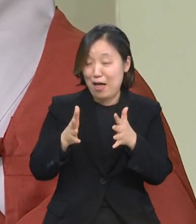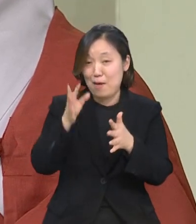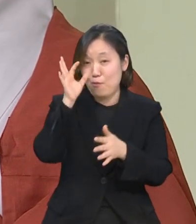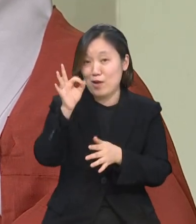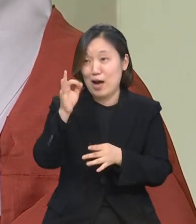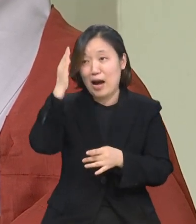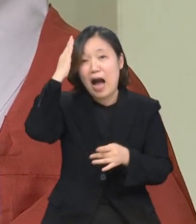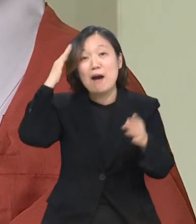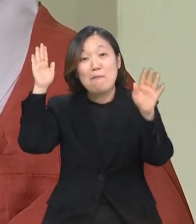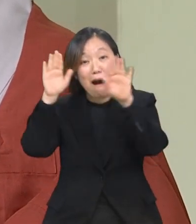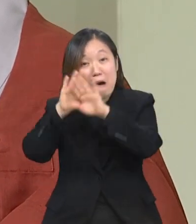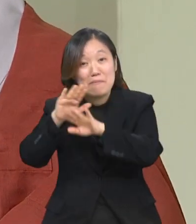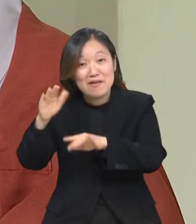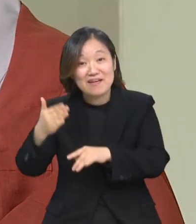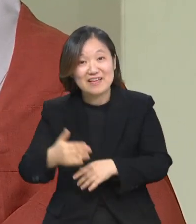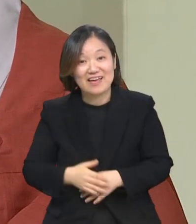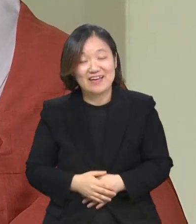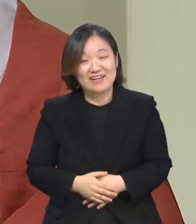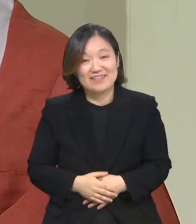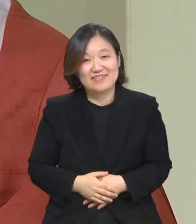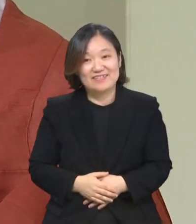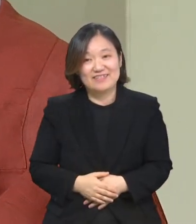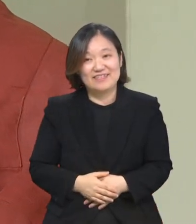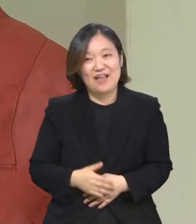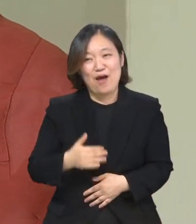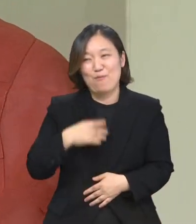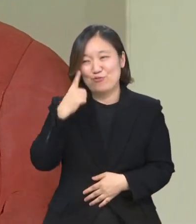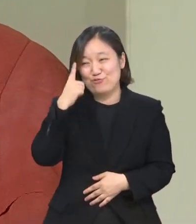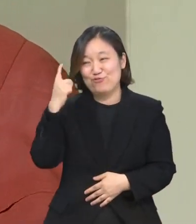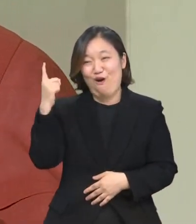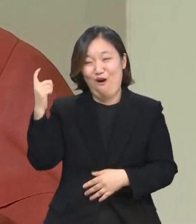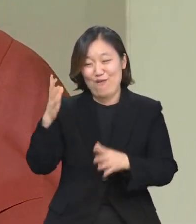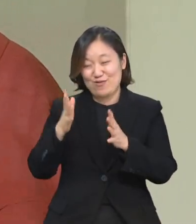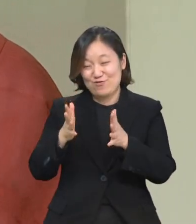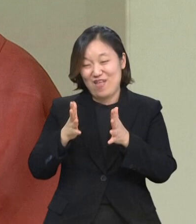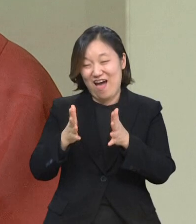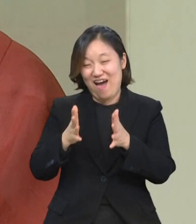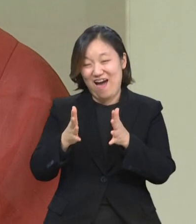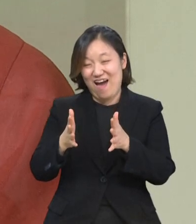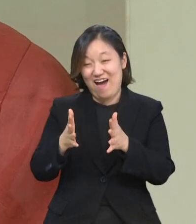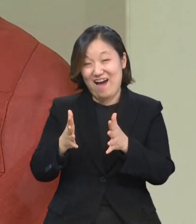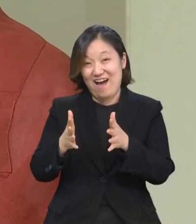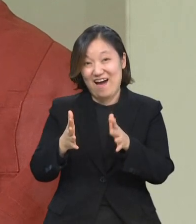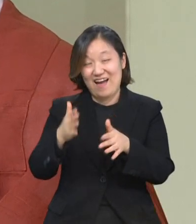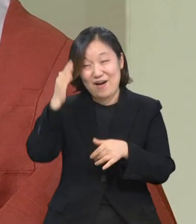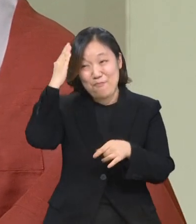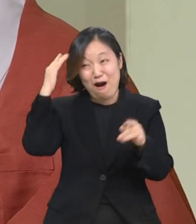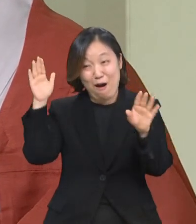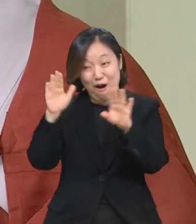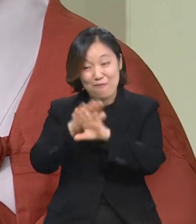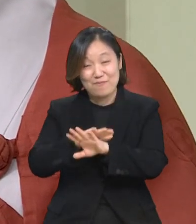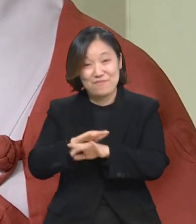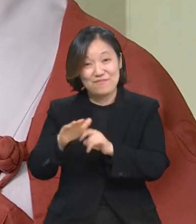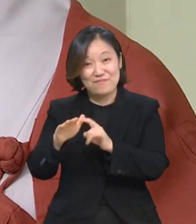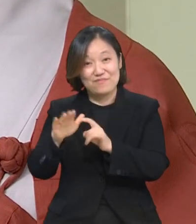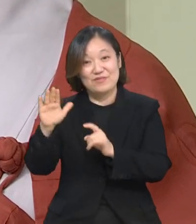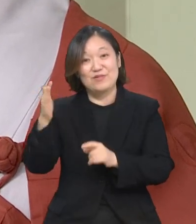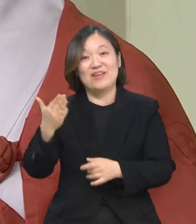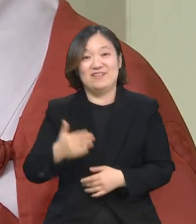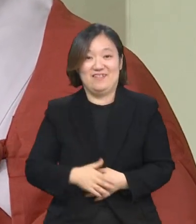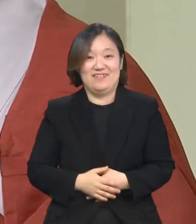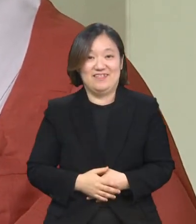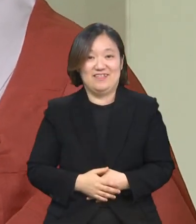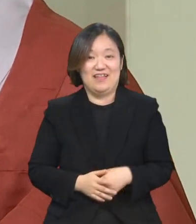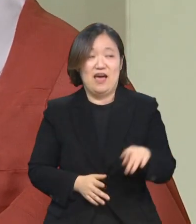좀 늦었대요 옛날에 그 추억 얘기하다 보니까 시간이 훌쩍 지났나 봐요 그래서이